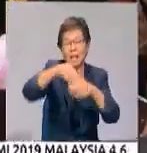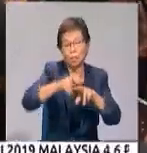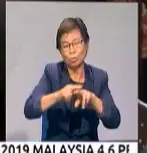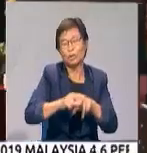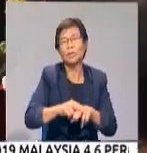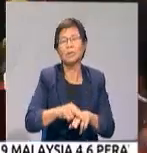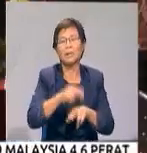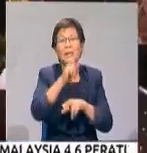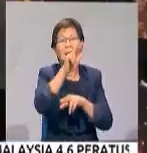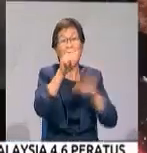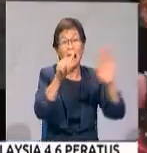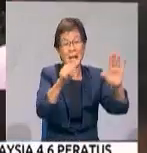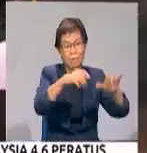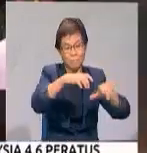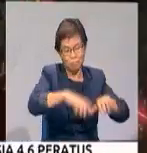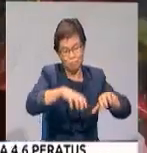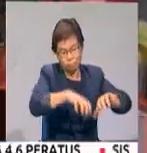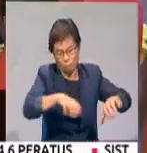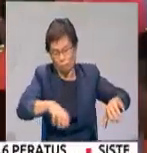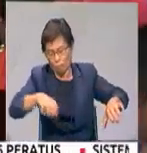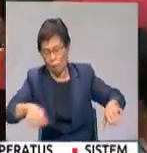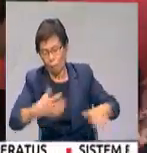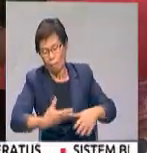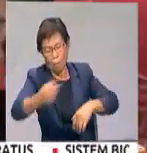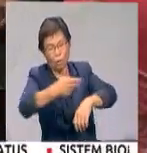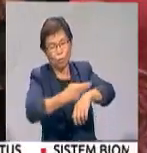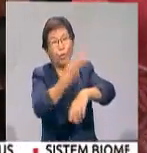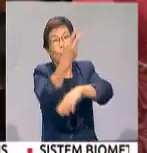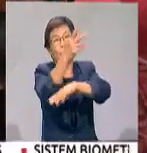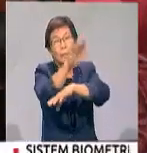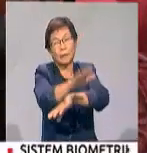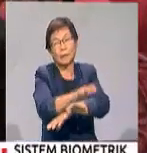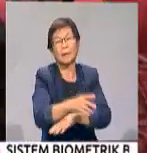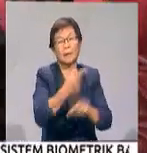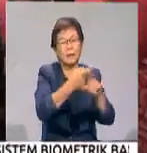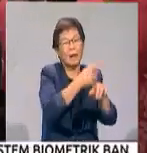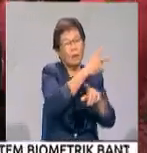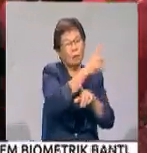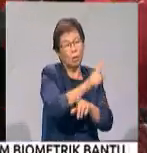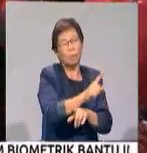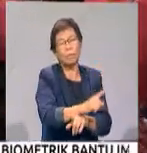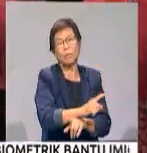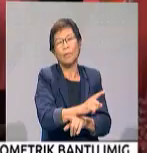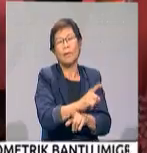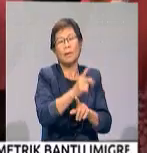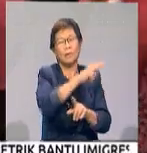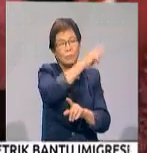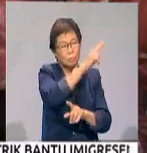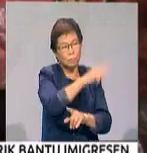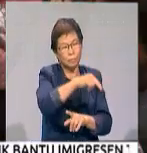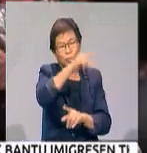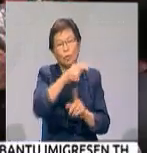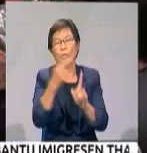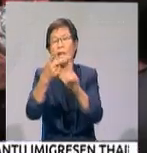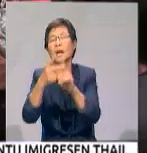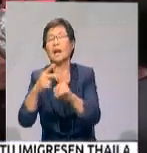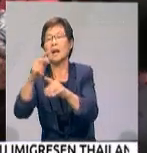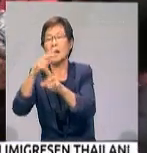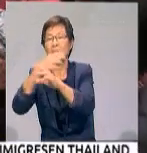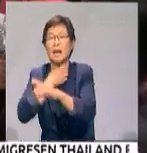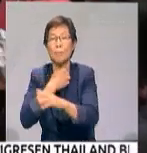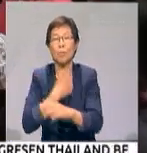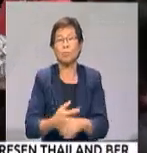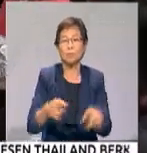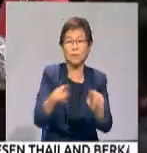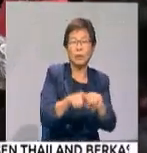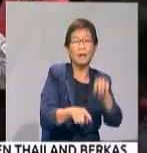Tren 6 gerabak berkenaan bertolak pada pukul 2 petang dari stesen Kuala Lumpur ke stesen Ipoh. Tampil berbeza, satu